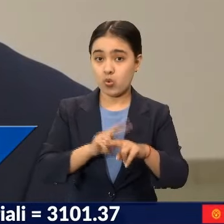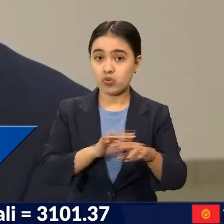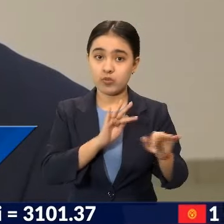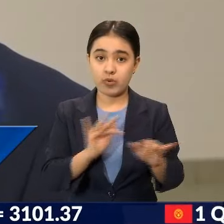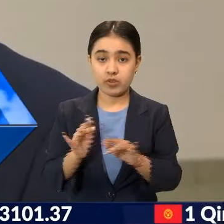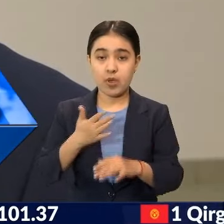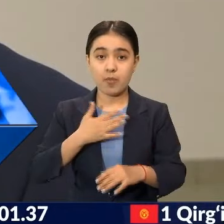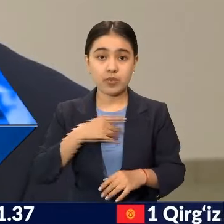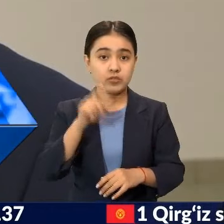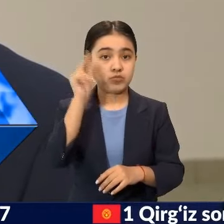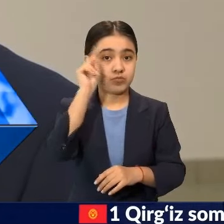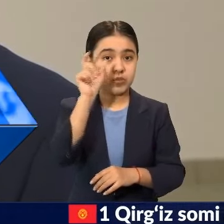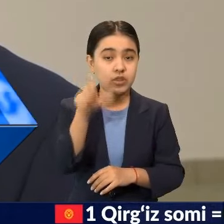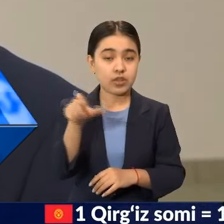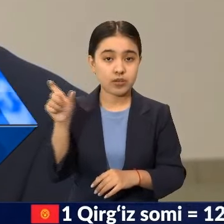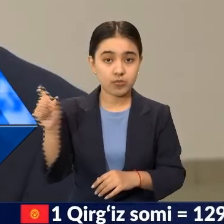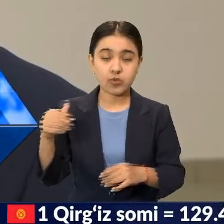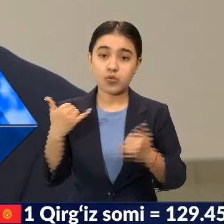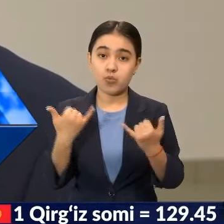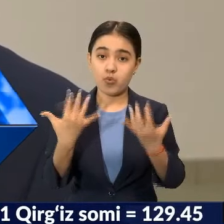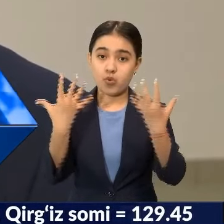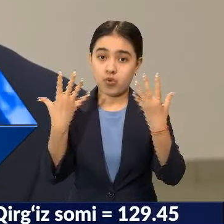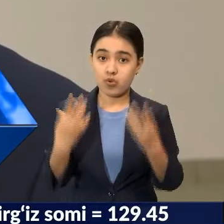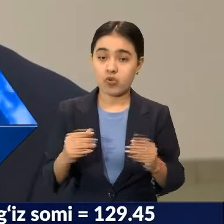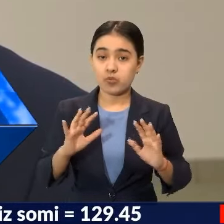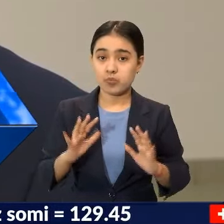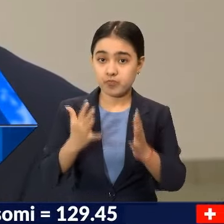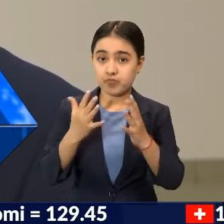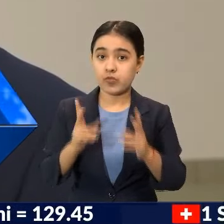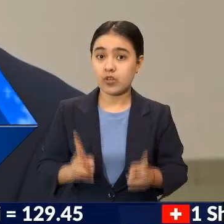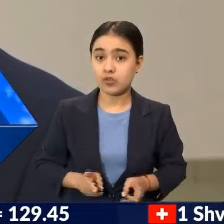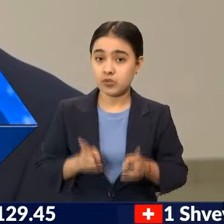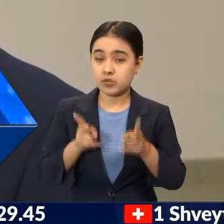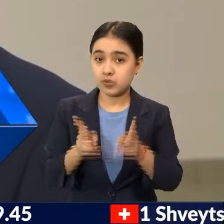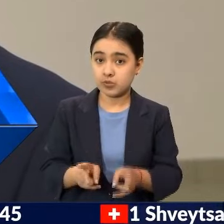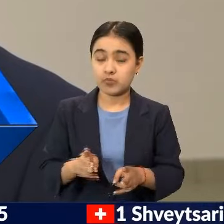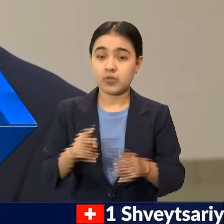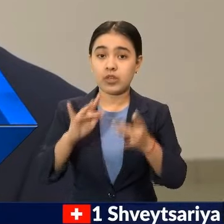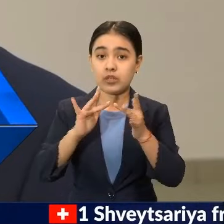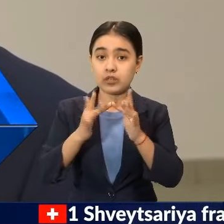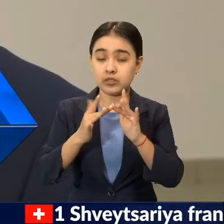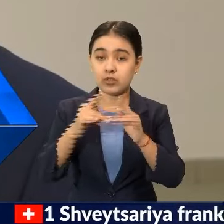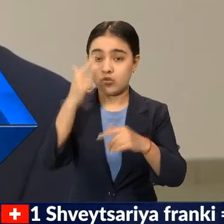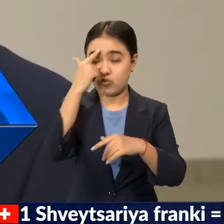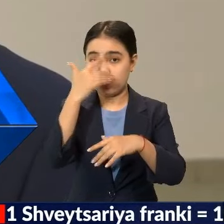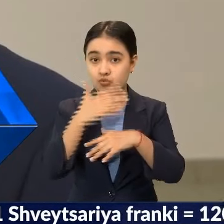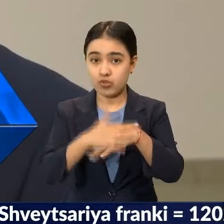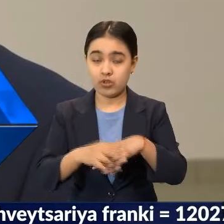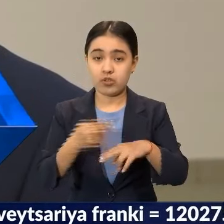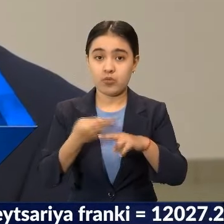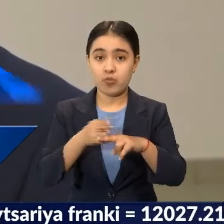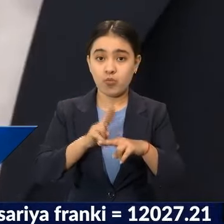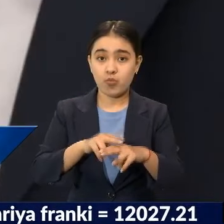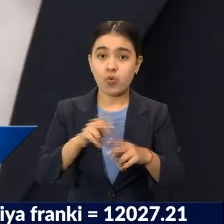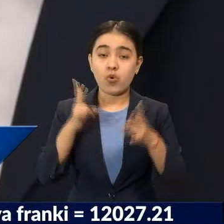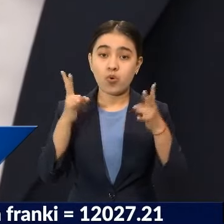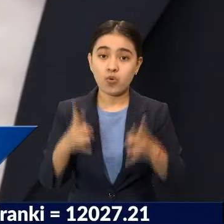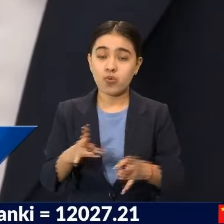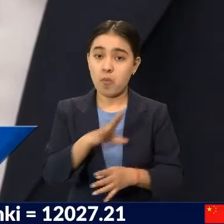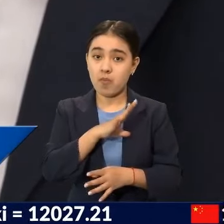biz talabalarga bugun kunda sodir etilayotgan kiber jinoyatlarni tushunchasi, kelgusida ushbu jinoyatlarni qurboni